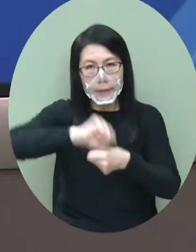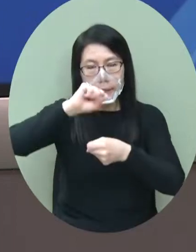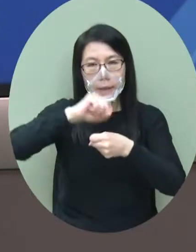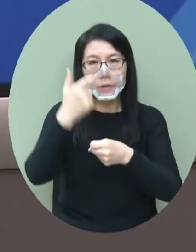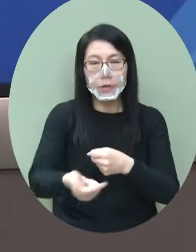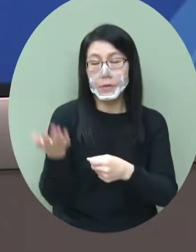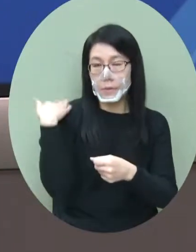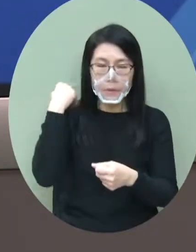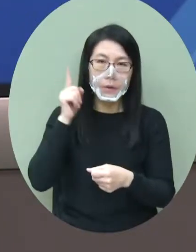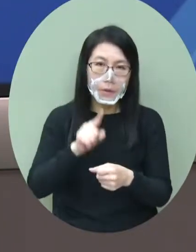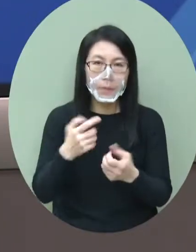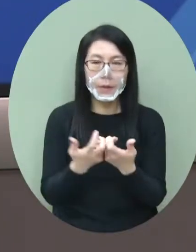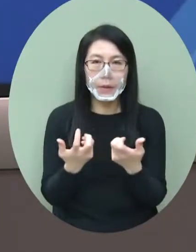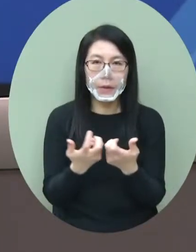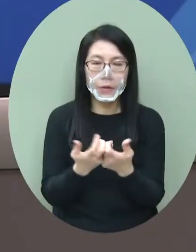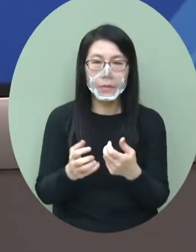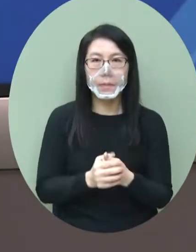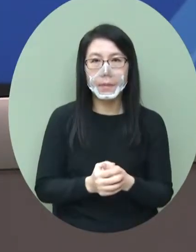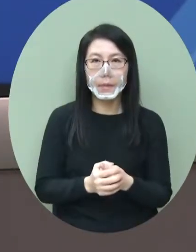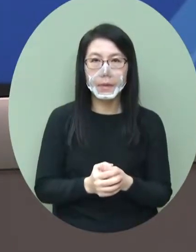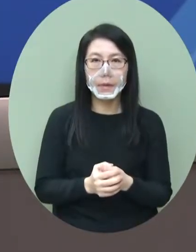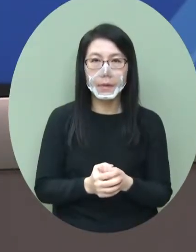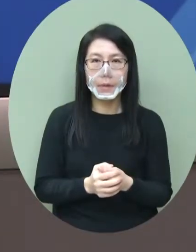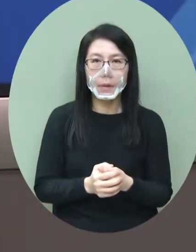也不断的增加，前一个星期可能是